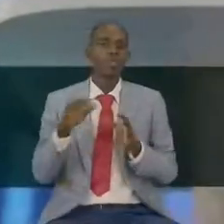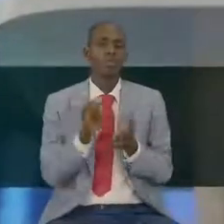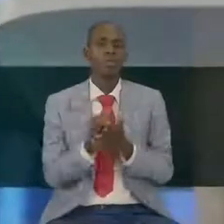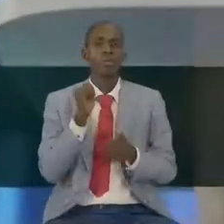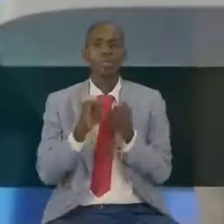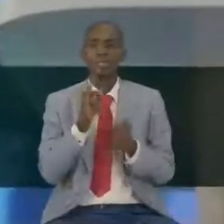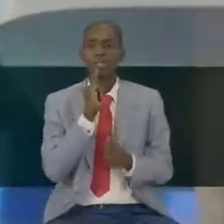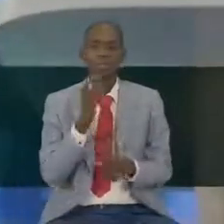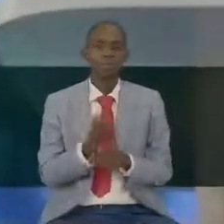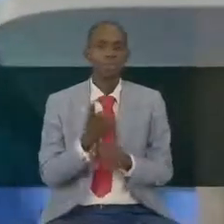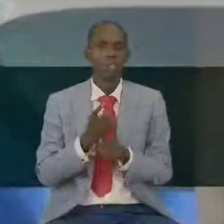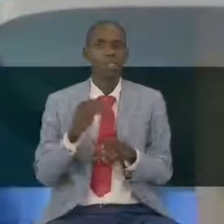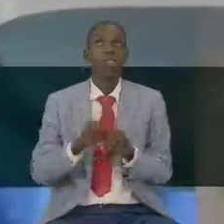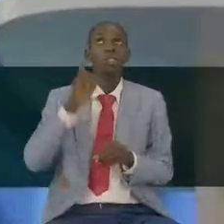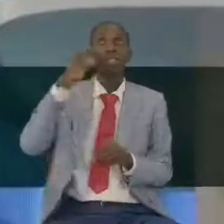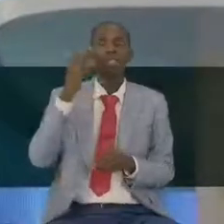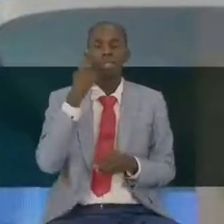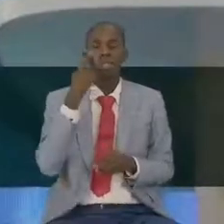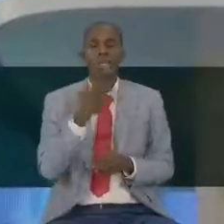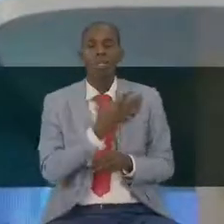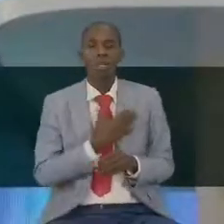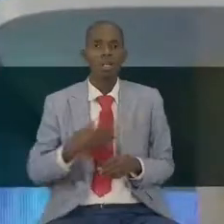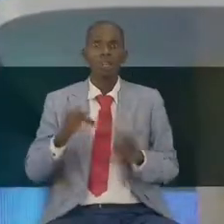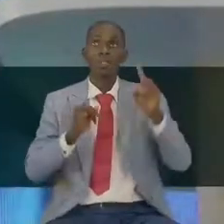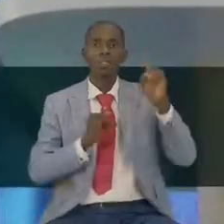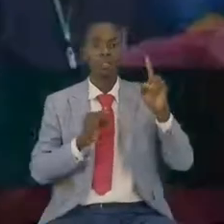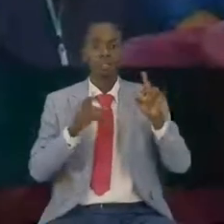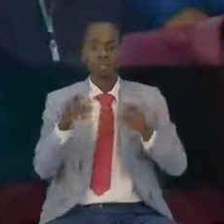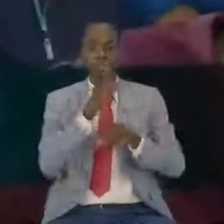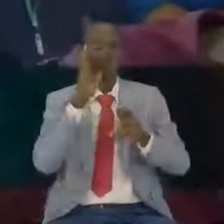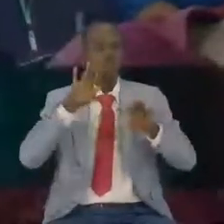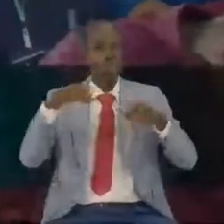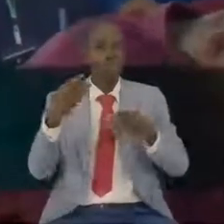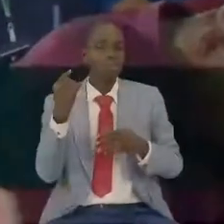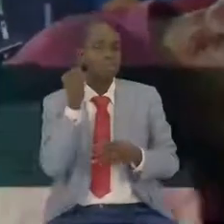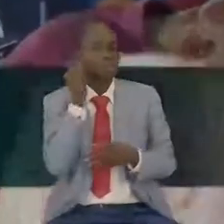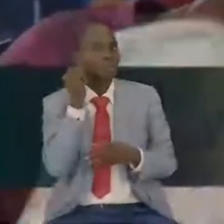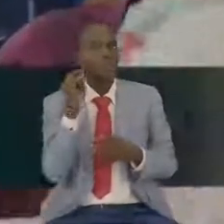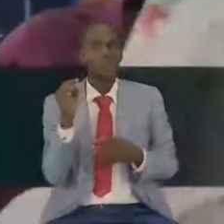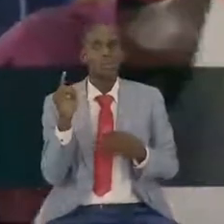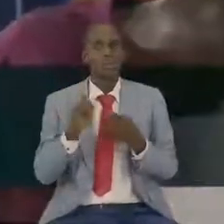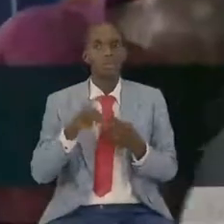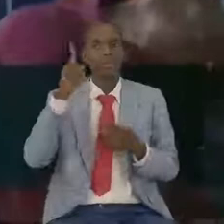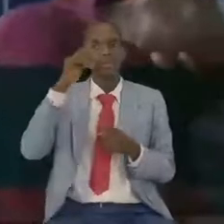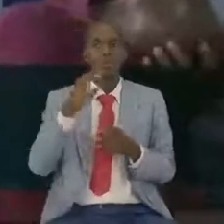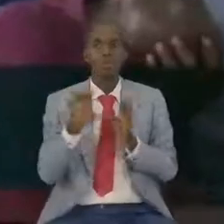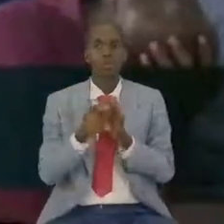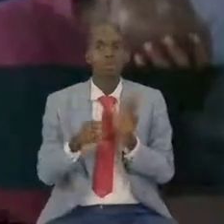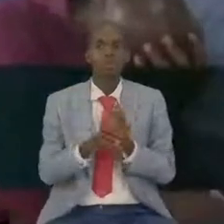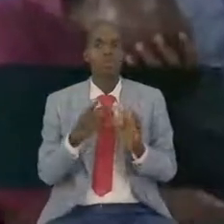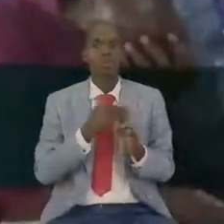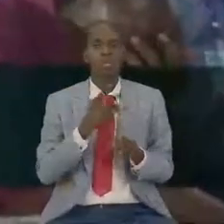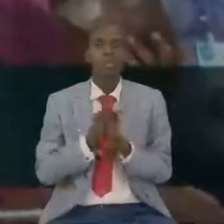yeux, si tu prêtes l'oreille à ses commandements et si tu observes toutes ses lois, je ne te